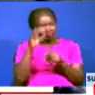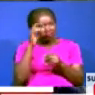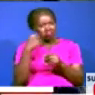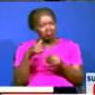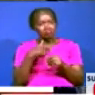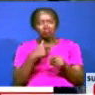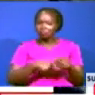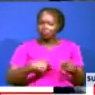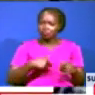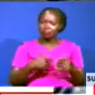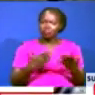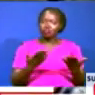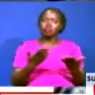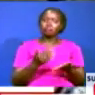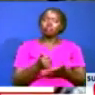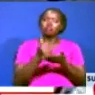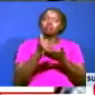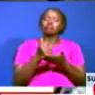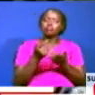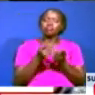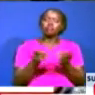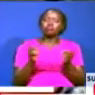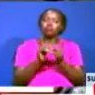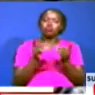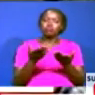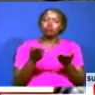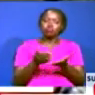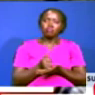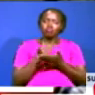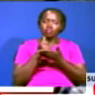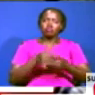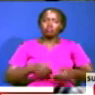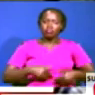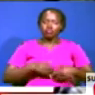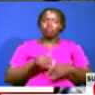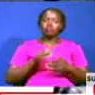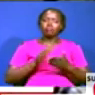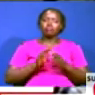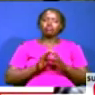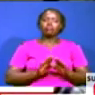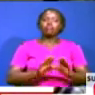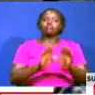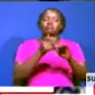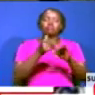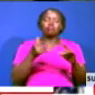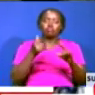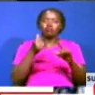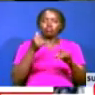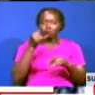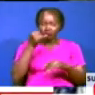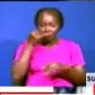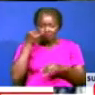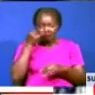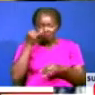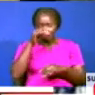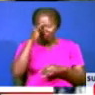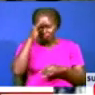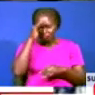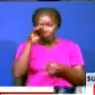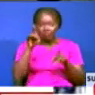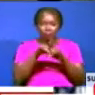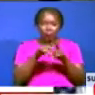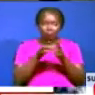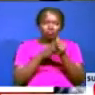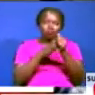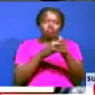jinsi gani utatusaidia, utupatie njia ya kusaidia vijana watoe katika mihadharati, usaidie vijana katika kupata kazi, usaidie vijana wawe katika viongozi wa baadaye.